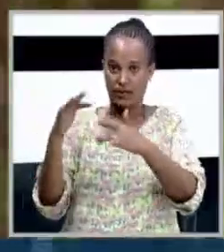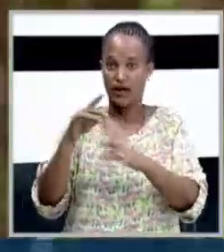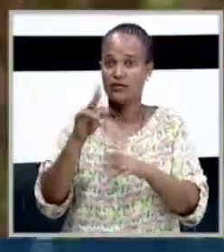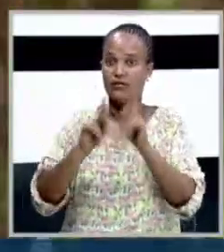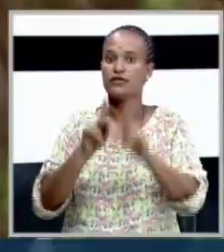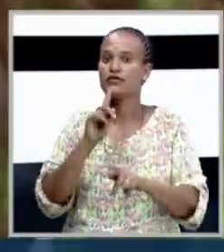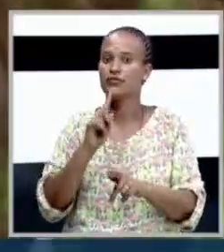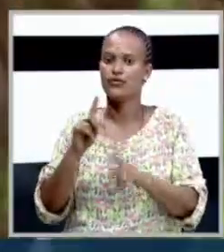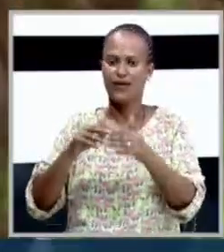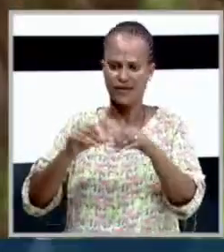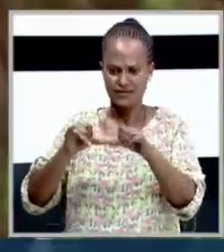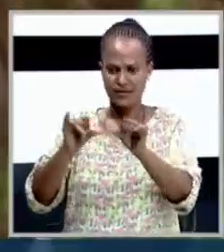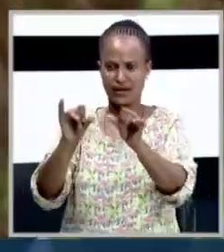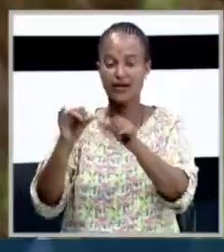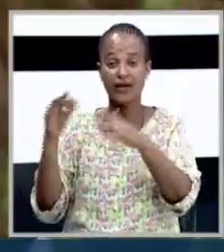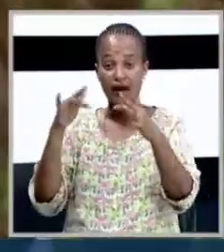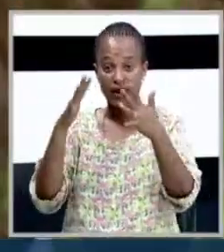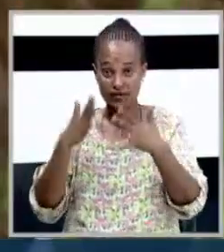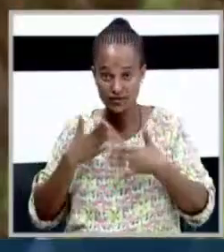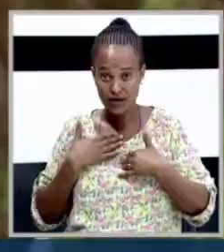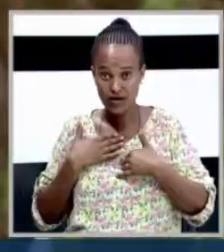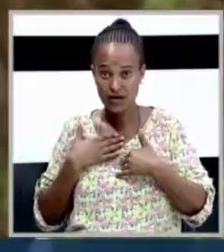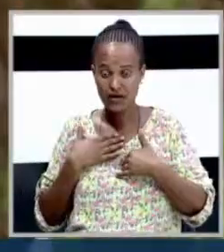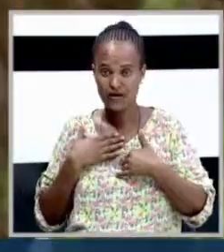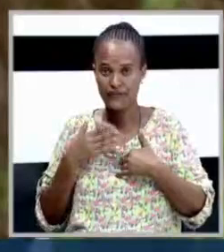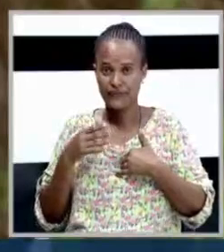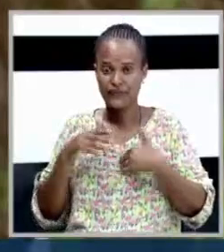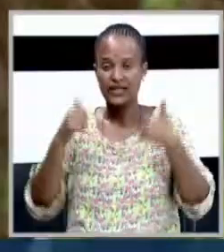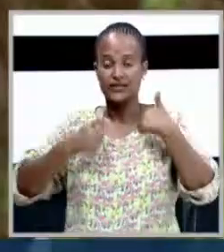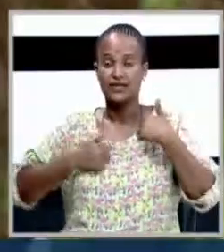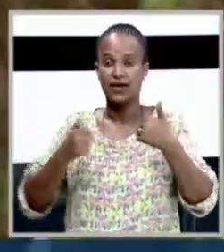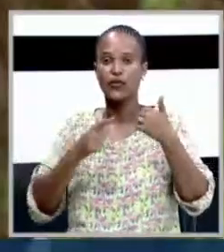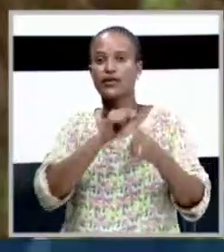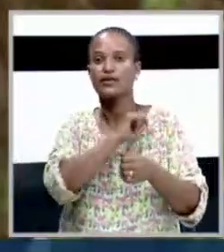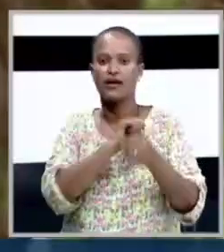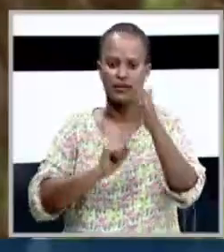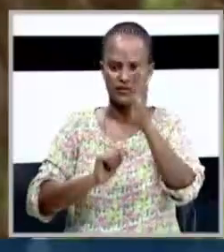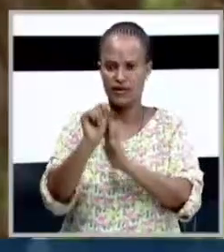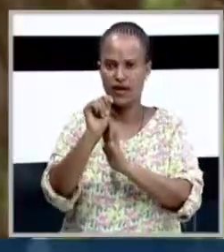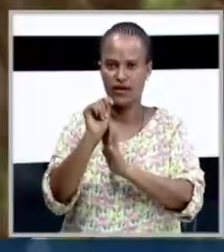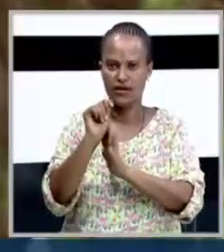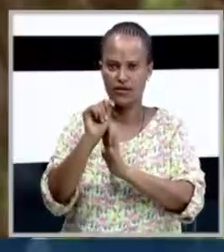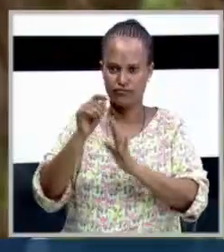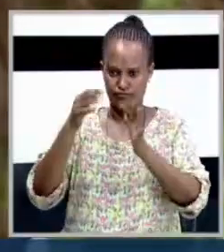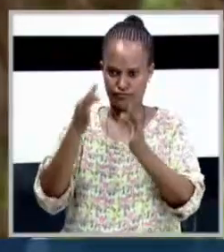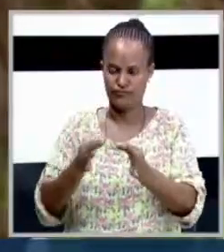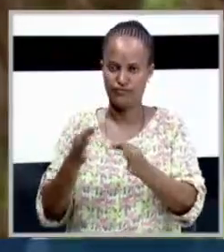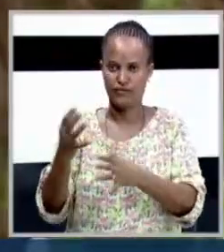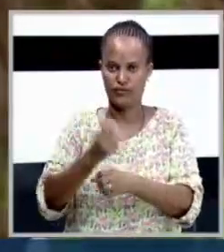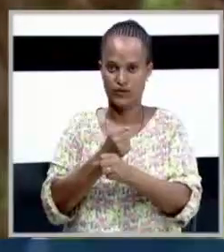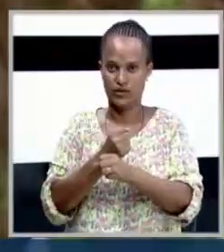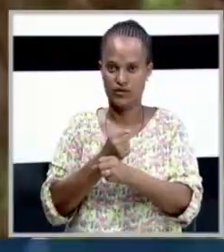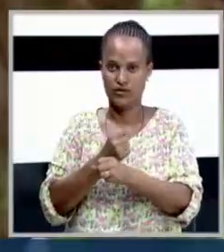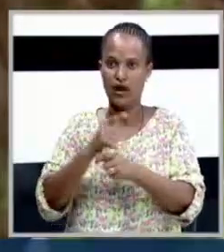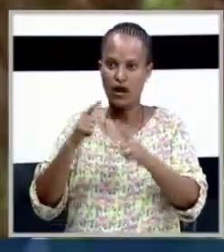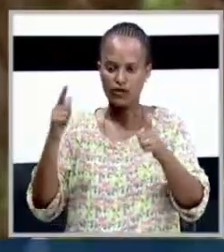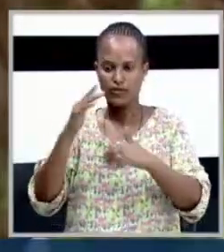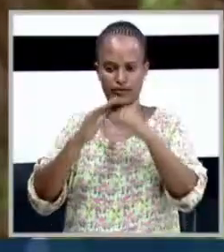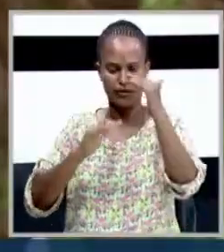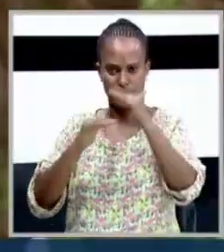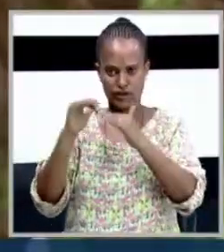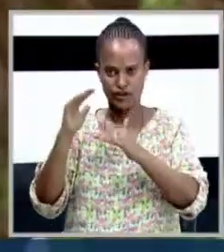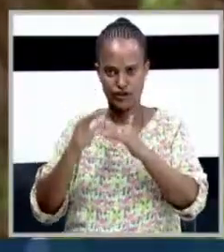እዩ። ቀጻሊ ቃልስና ቀጻሊ ናይ ምግባር ሰራዊት ትግራይ ናብ ዝለዓለ ደረጃ ናይ ምውሳድ ዕርዮ